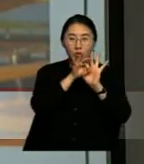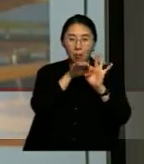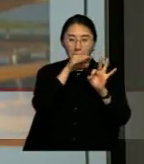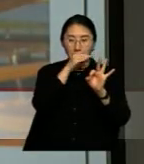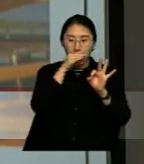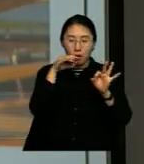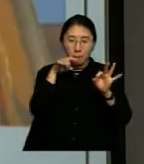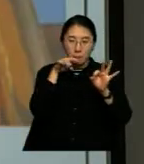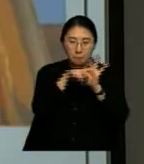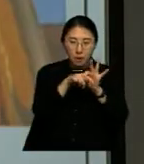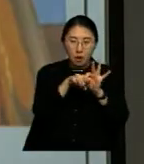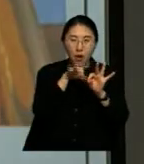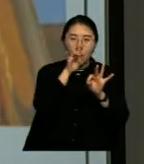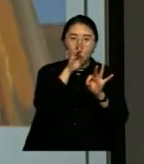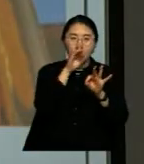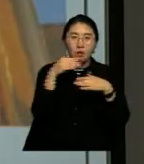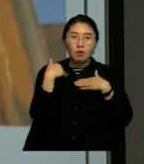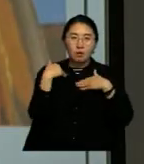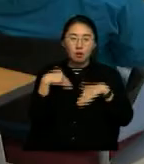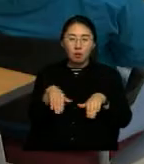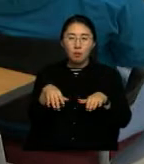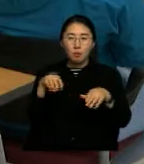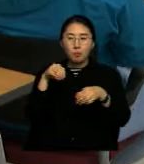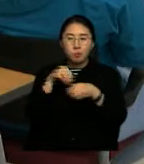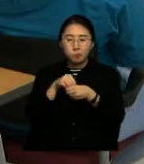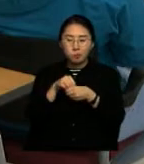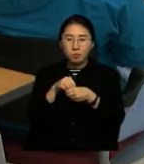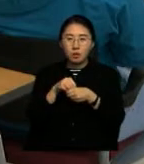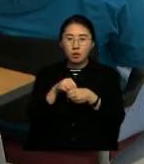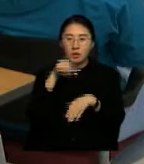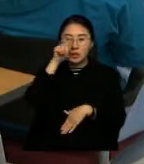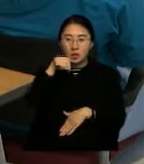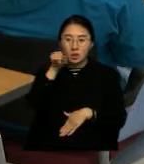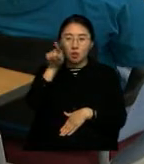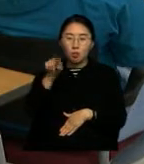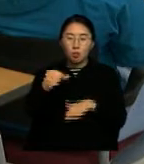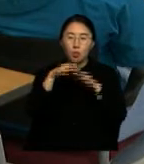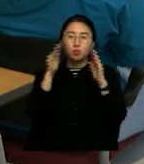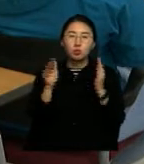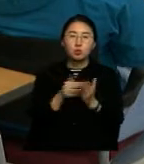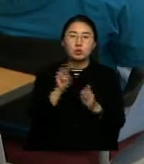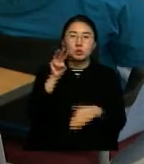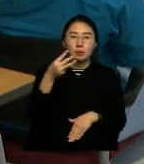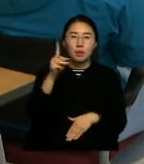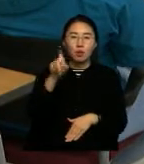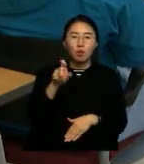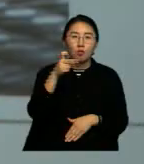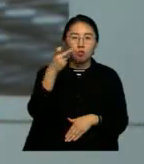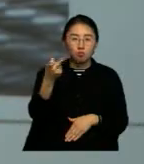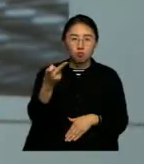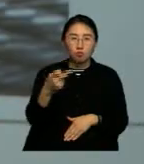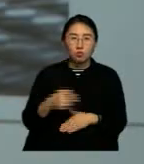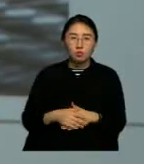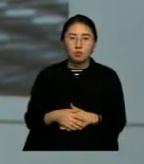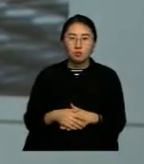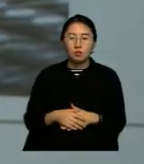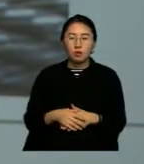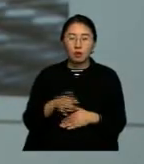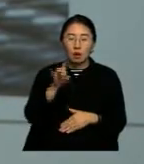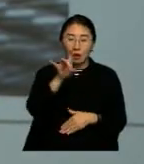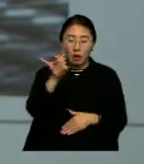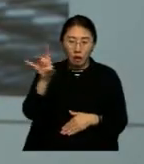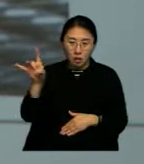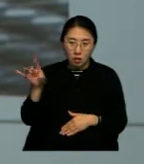제대로 결합되지 않은 치명적인 결함을 포함해 지적사항만 312건입니다. 타워크레인 한